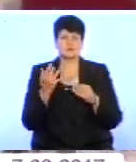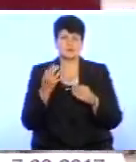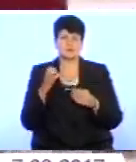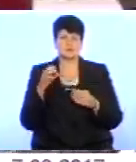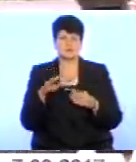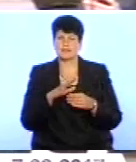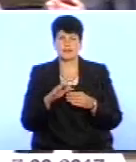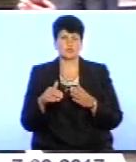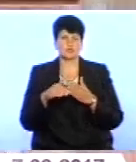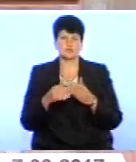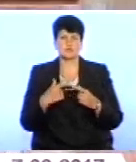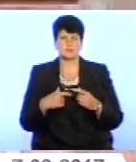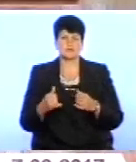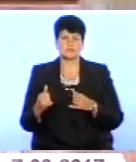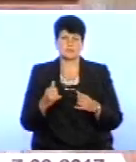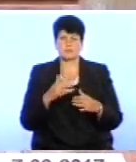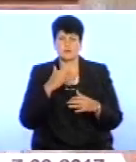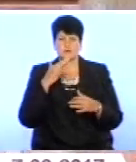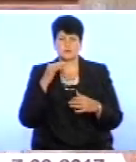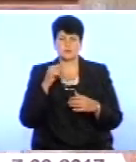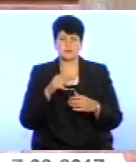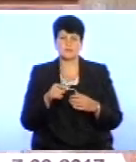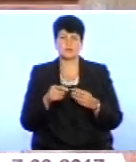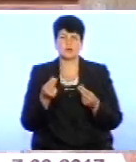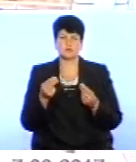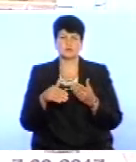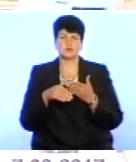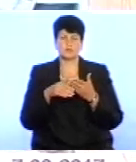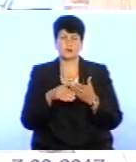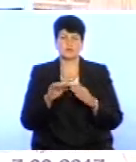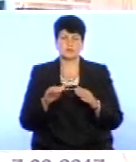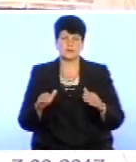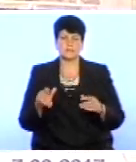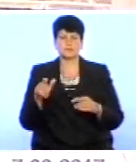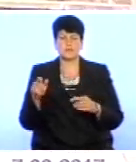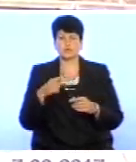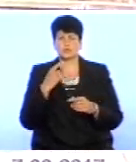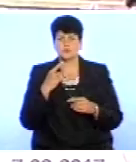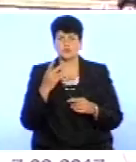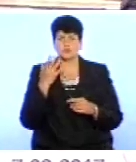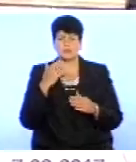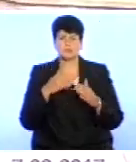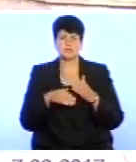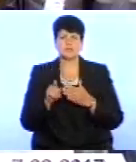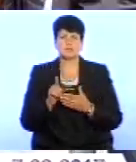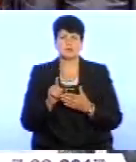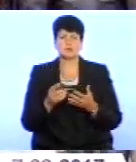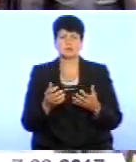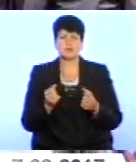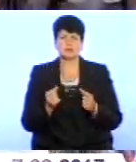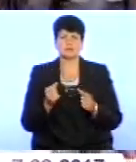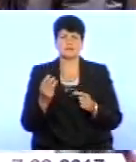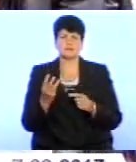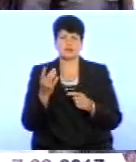допоможе повністю себе забезпечити. Багатьом із них грішми допомагають діти. Люди пенсійного віку кажуть, що коли лише пішли на пенсію, то отримували